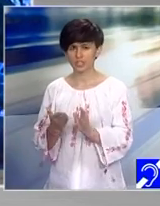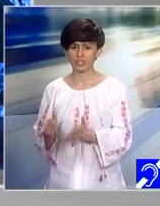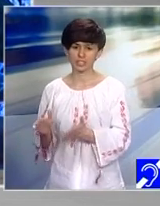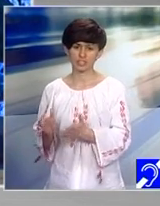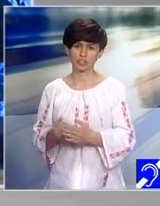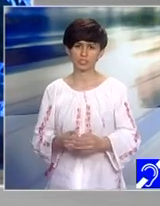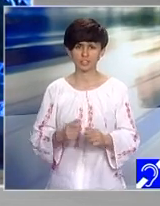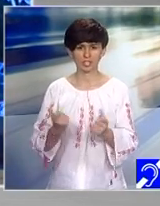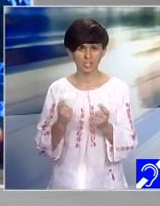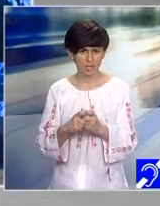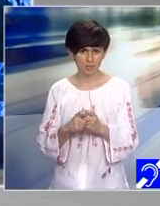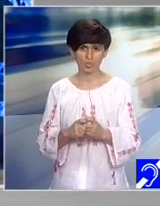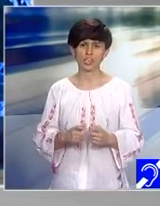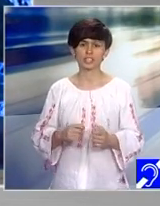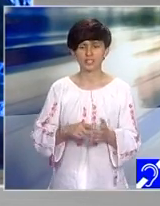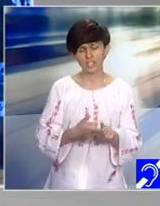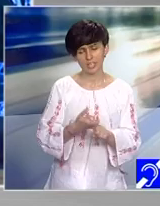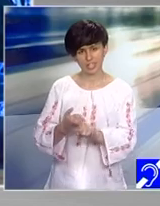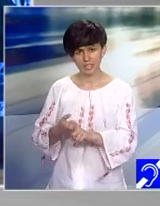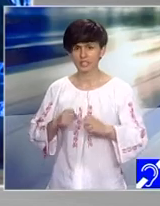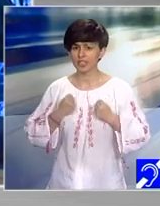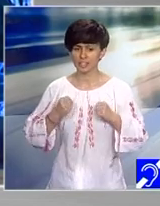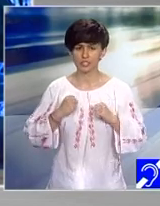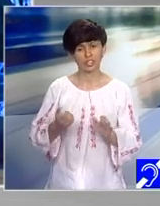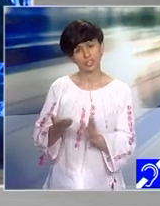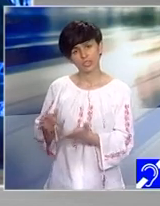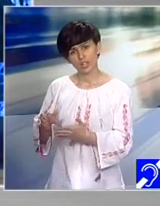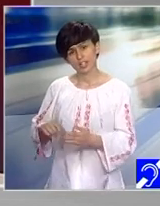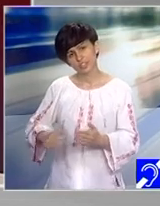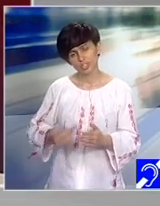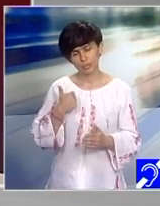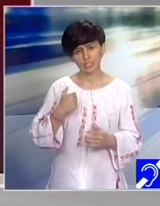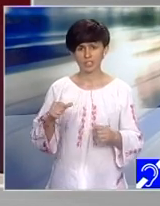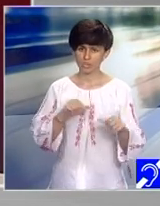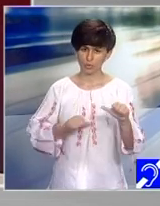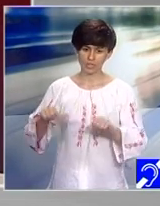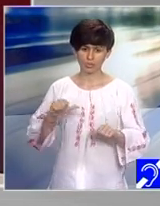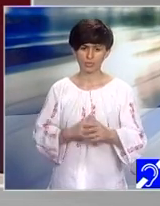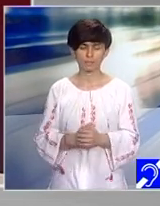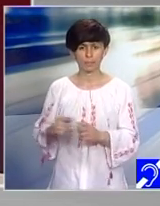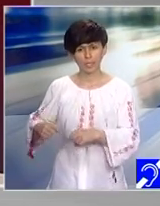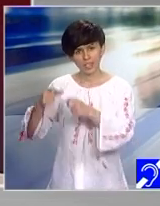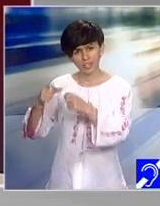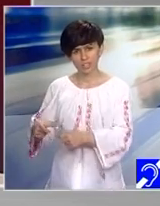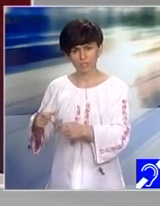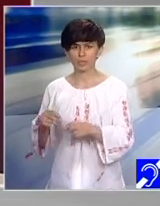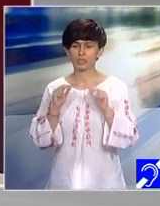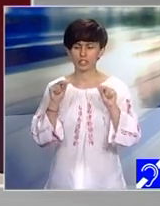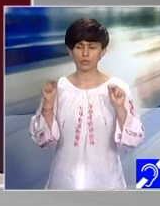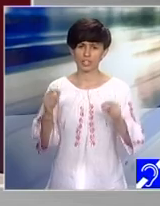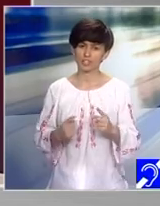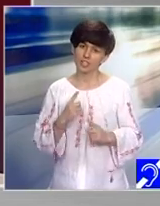privește activitatea și probabil că o să o rea abia la toamnă. Uite că în domeniul educației unii oameni lucrează și lucrează din